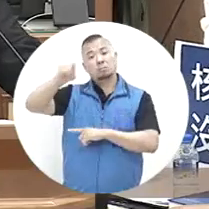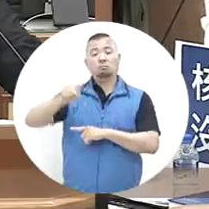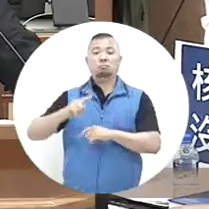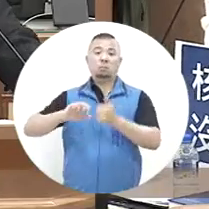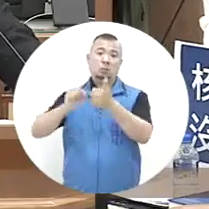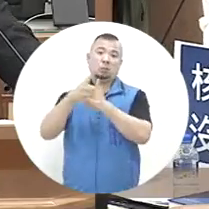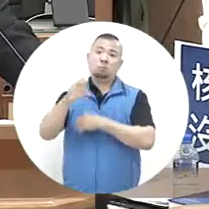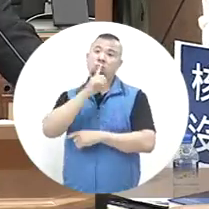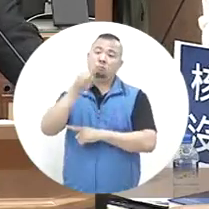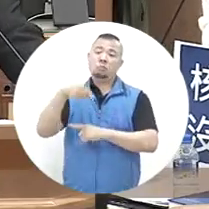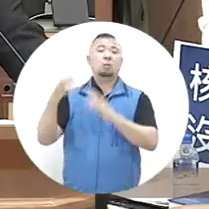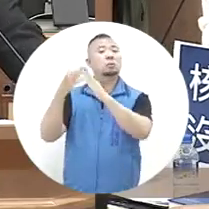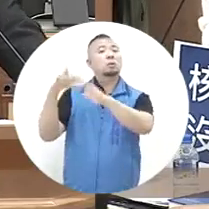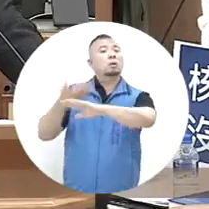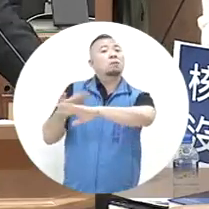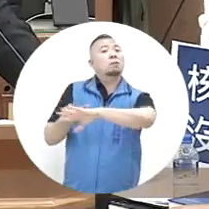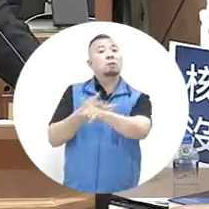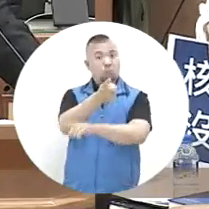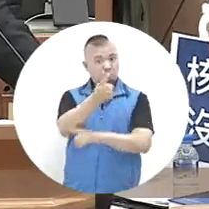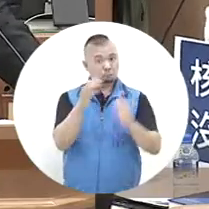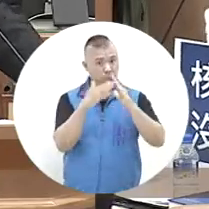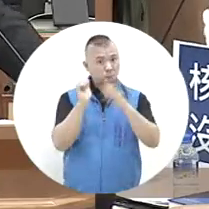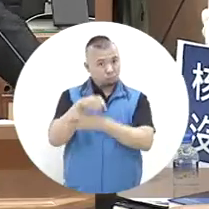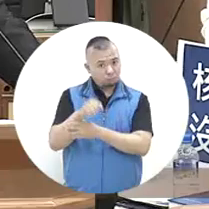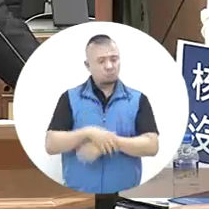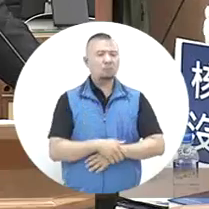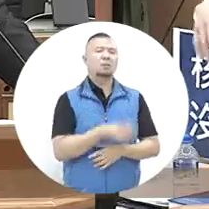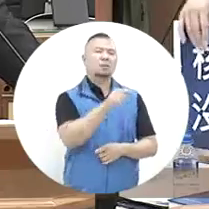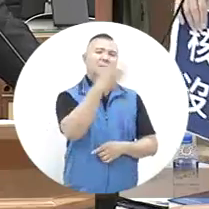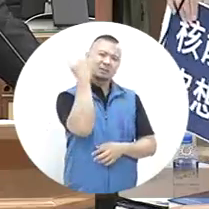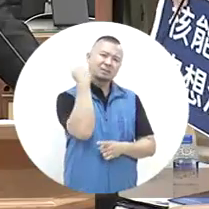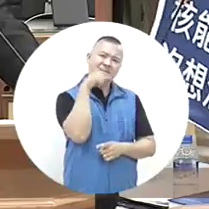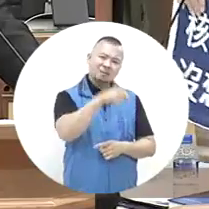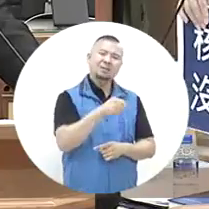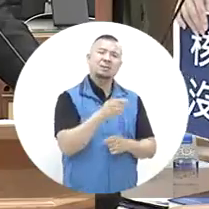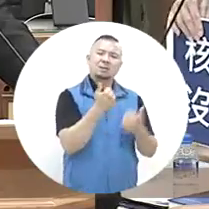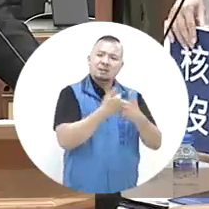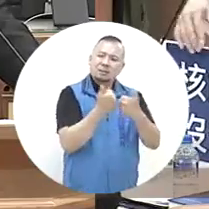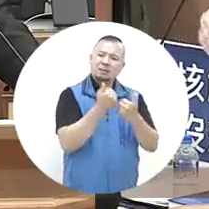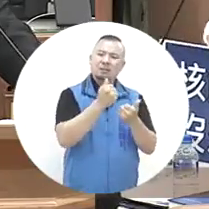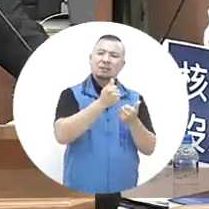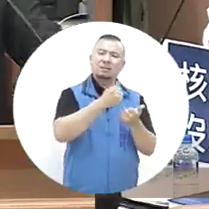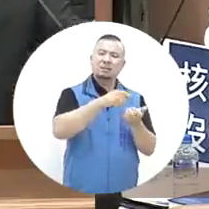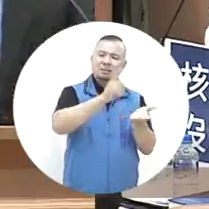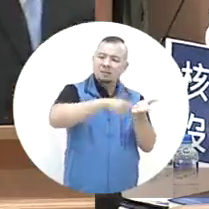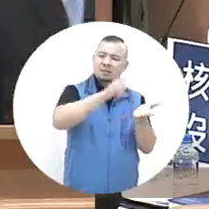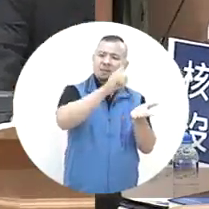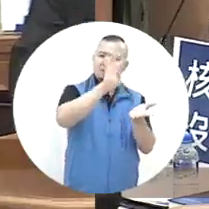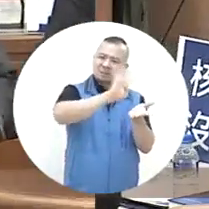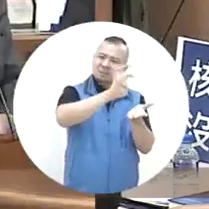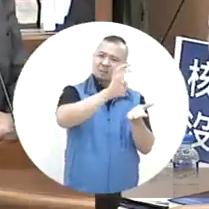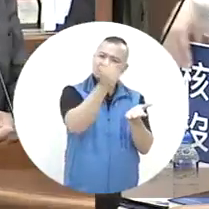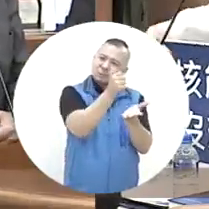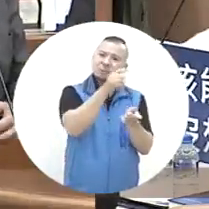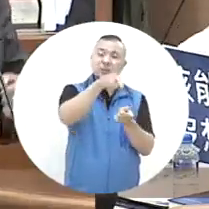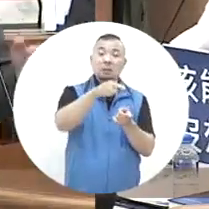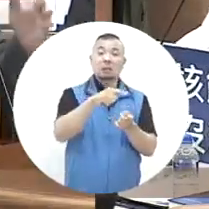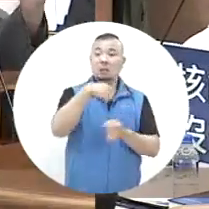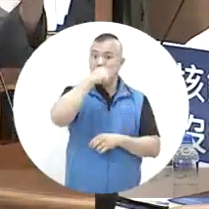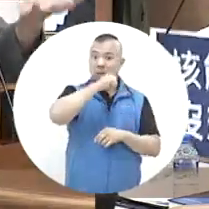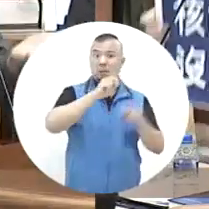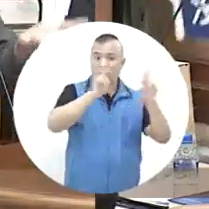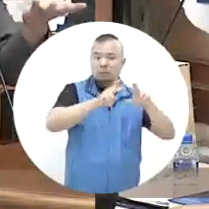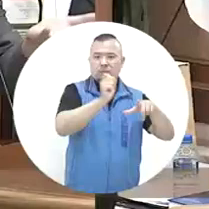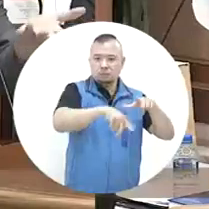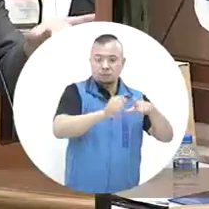家吗？ 在开过的四五十次的核安监督委员会里面哦，的确台电啊参考国外的一个经验，同时呢